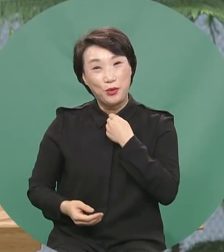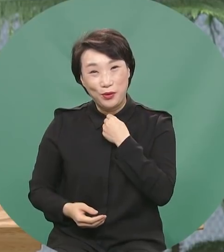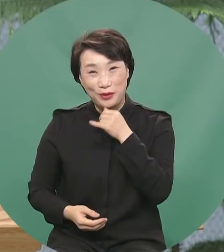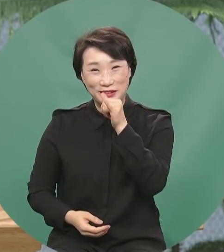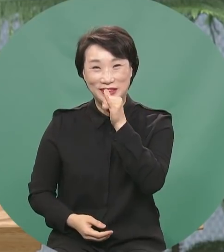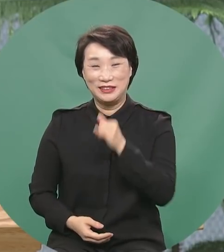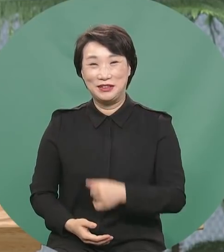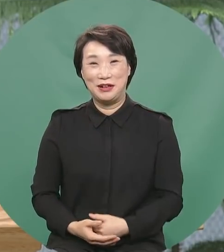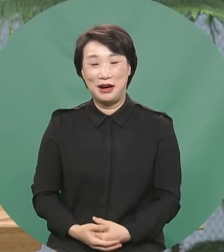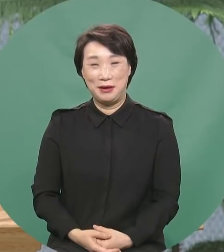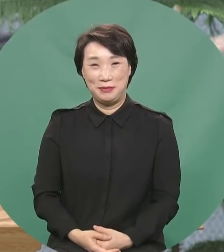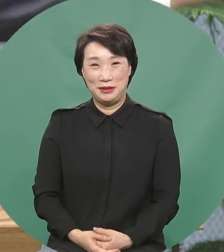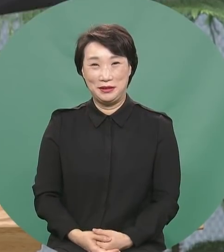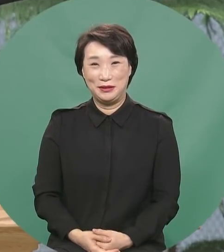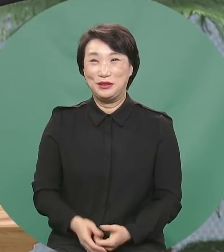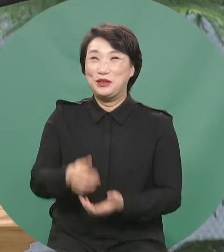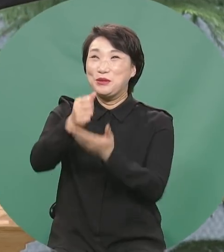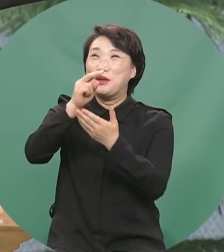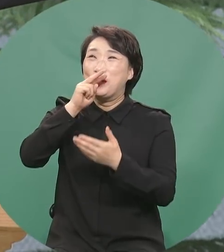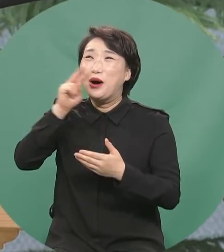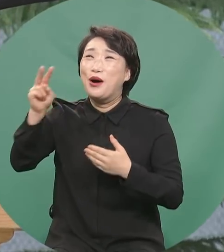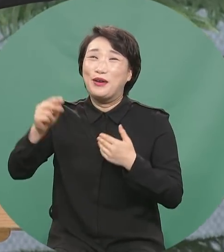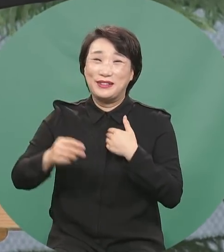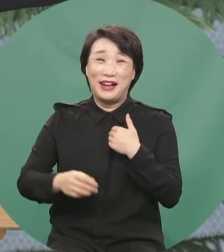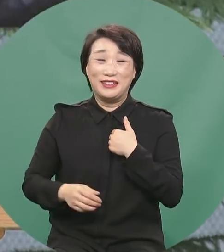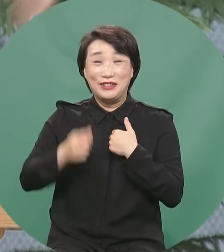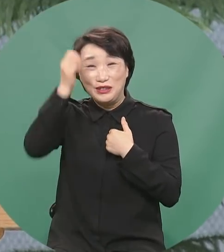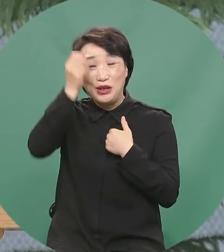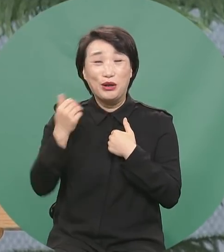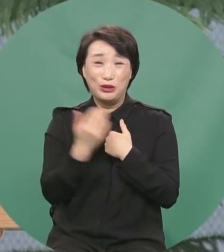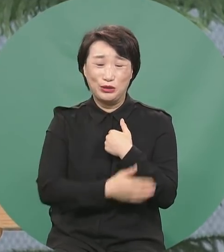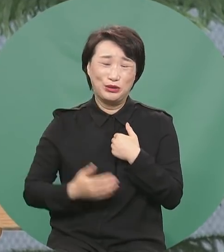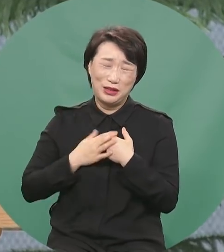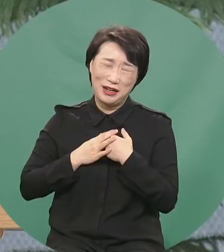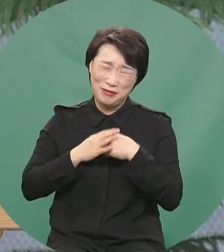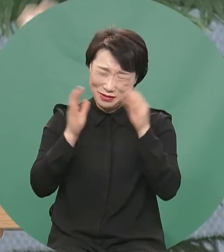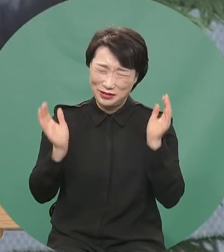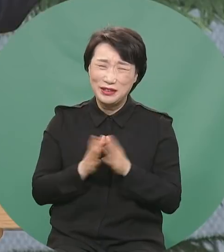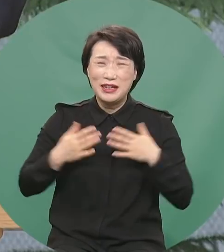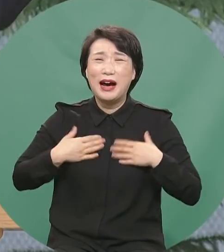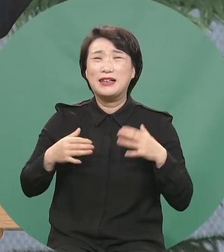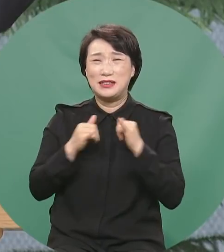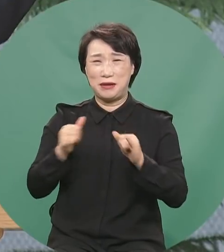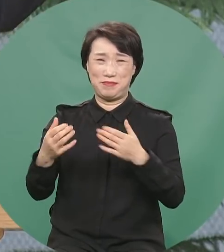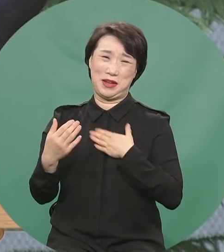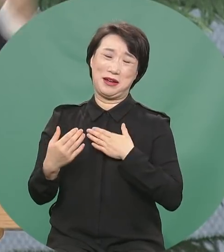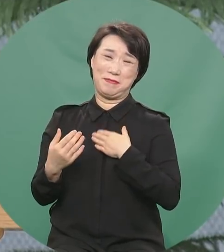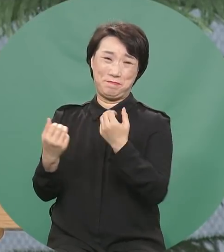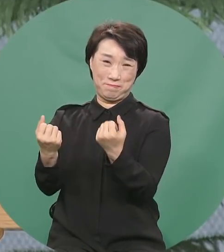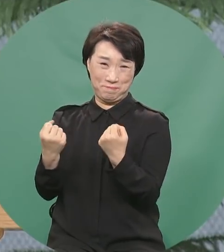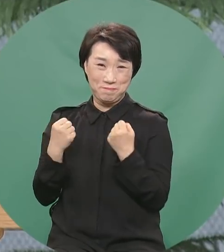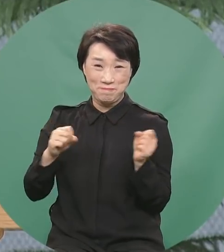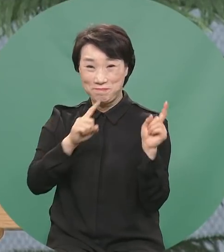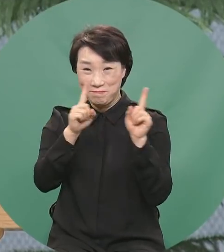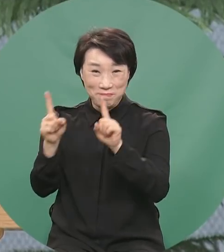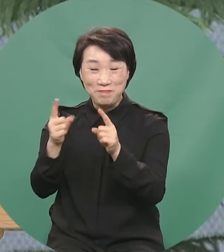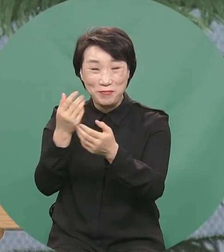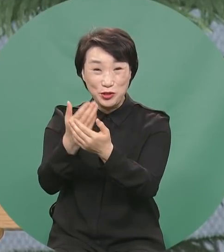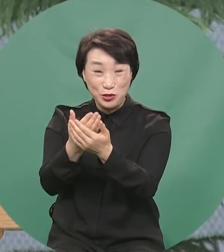원하시니, 주여 나는 영육간에 약한 자입니다. 나를 강건하게